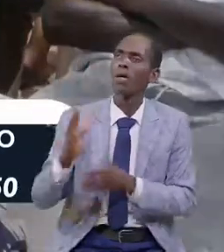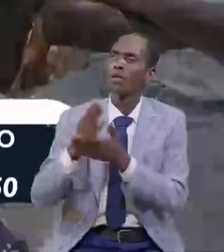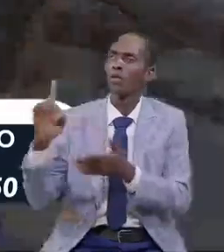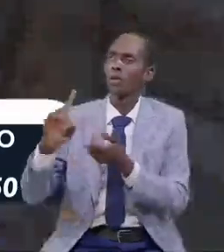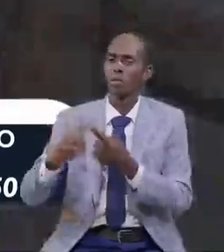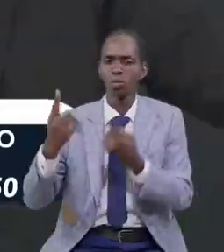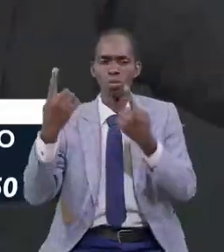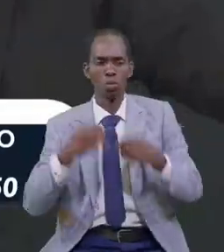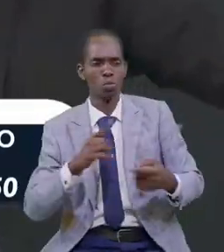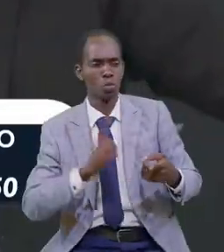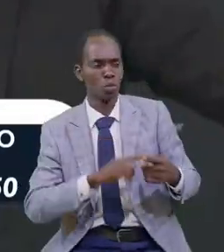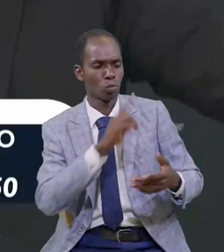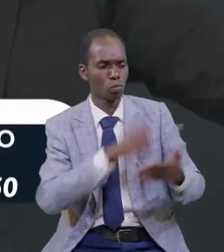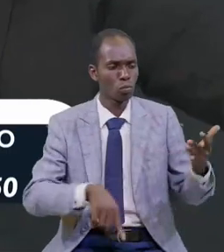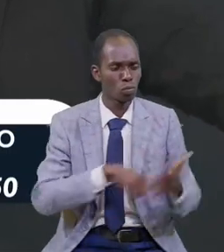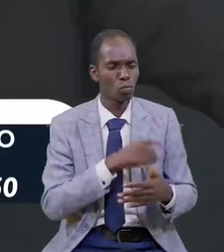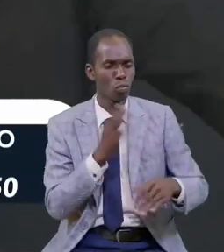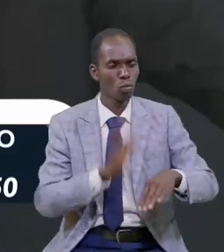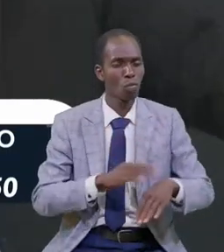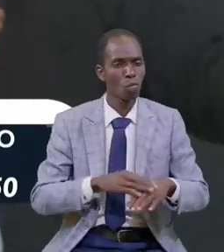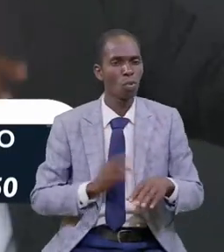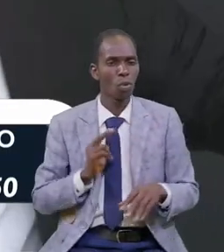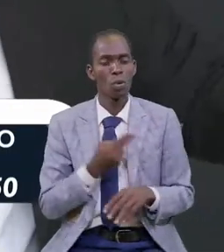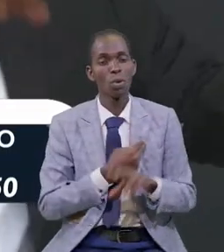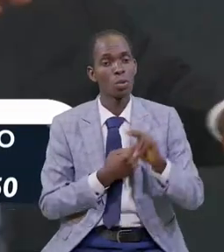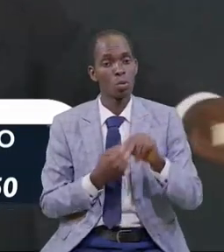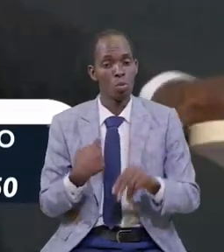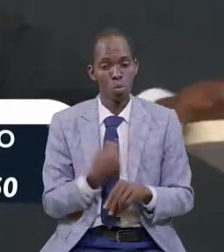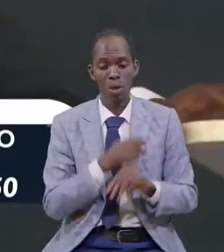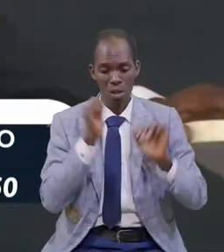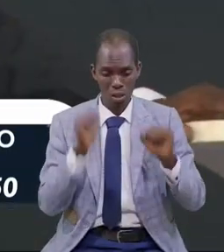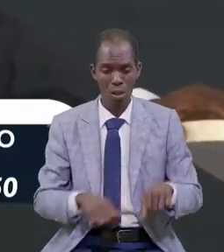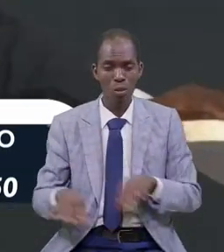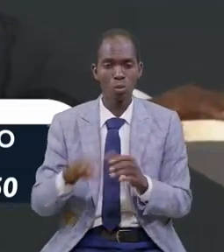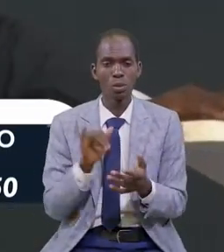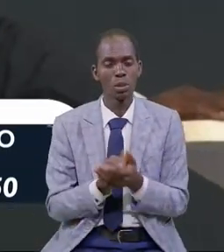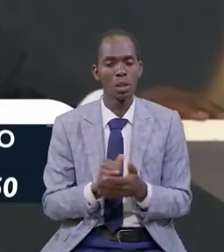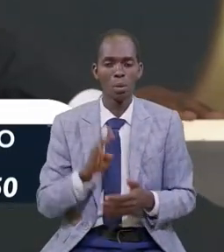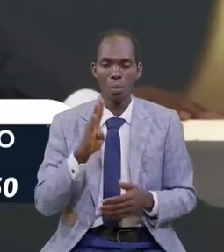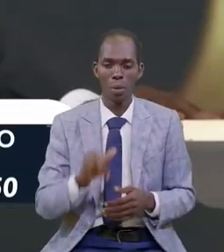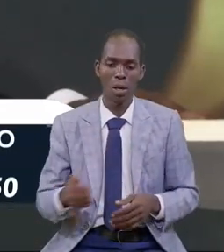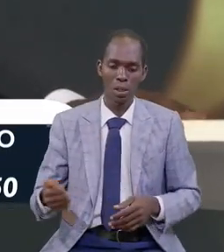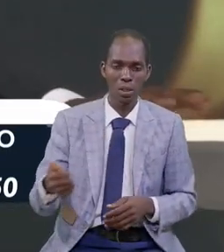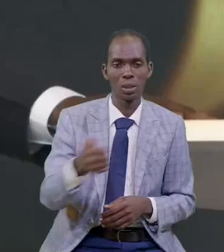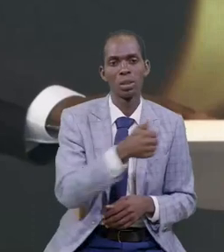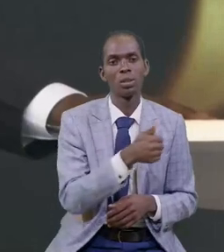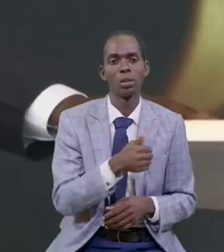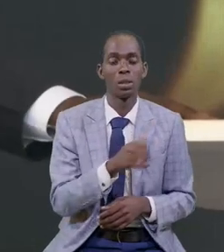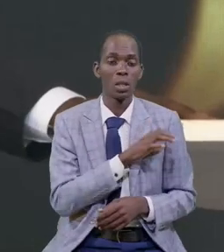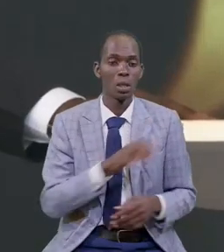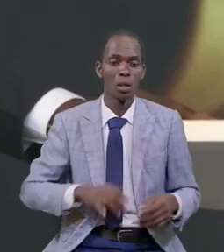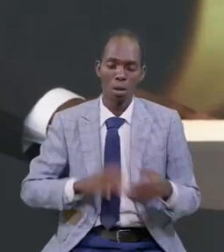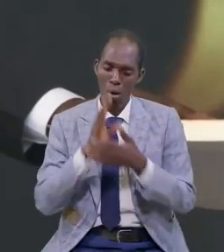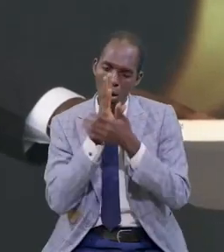pour nous humilier nous pouvons le faire nous-mêm et c'est humilié lui-même se